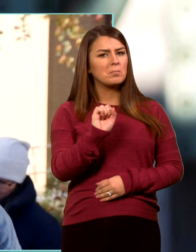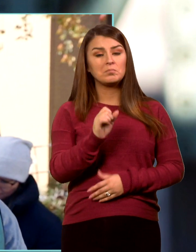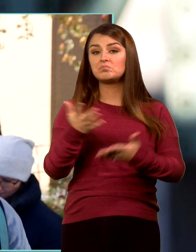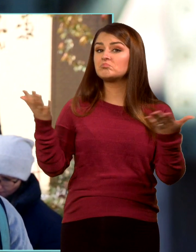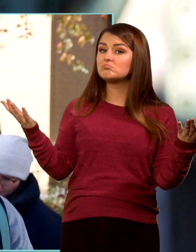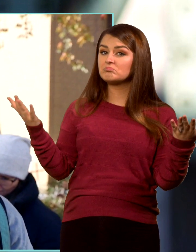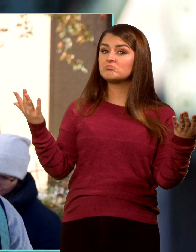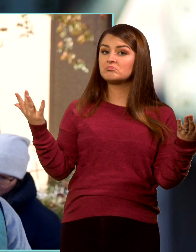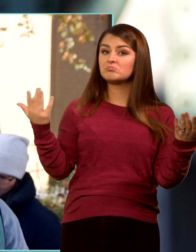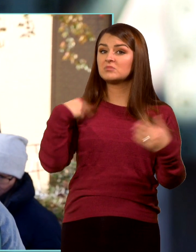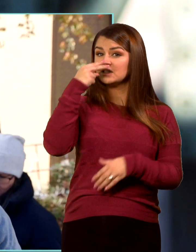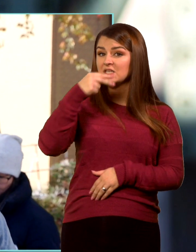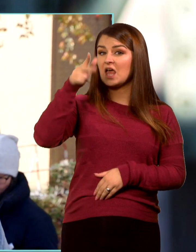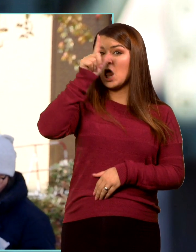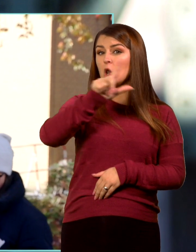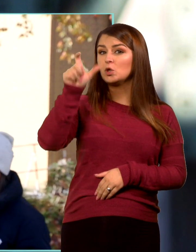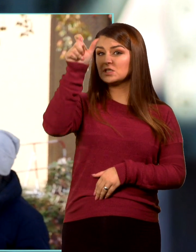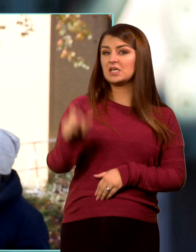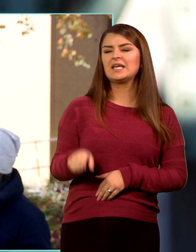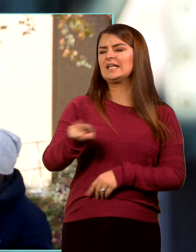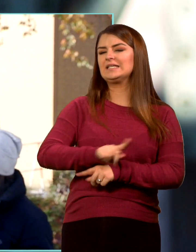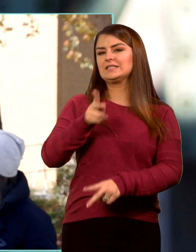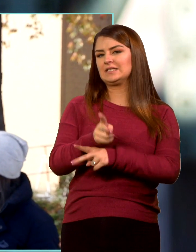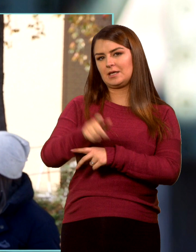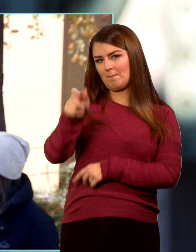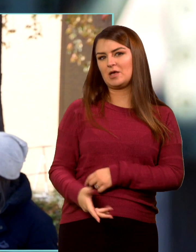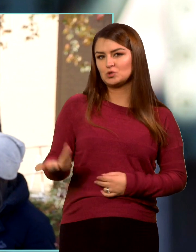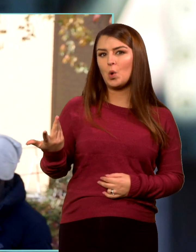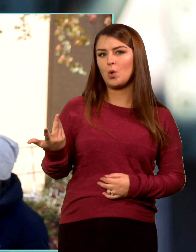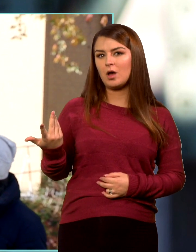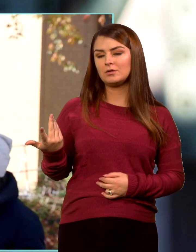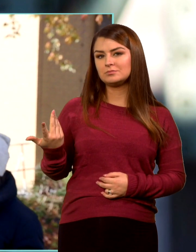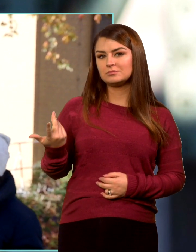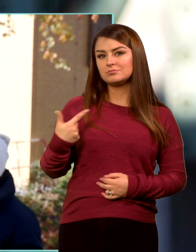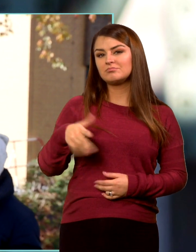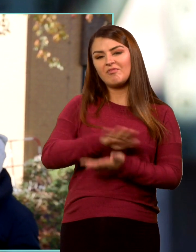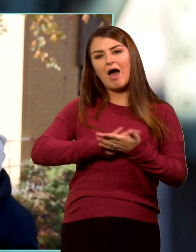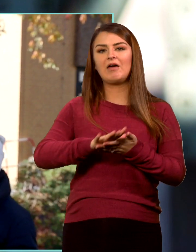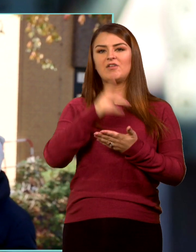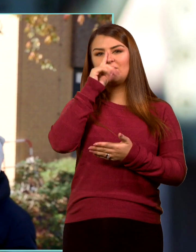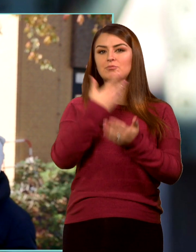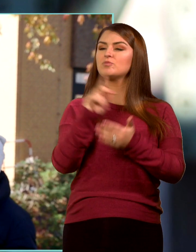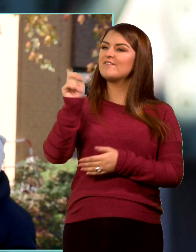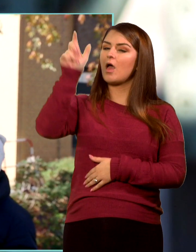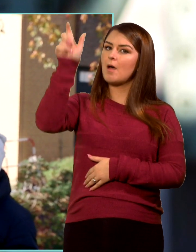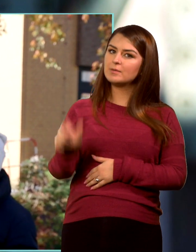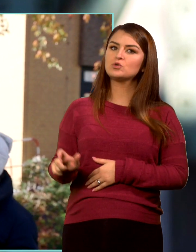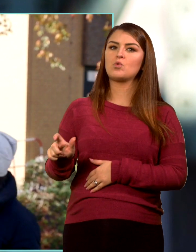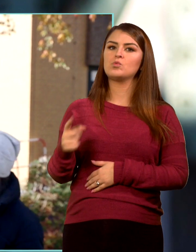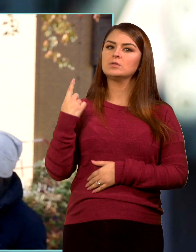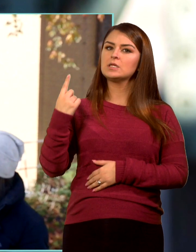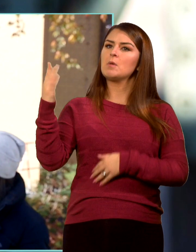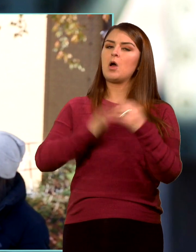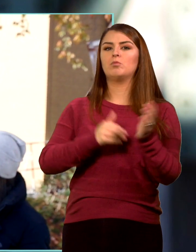ich glaube, also ich finde, Bernd Lucke ist jetzt nicht unbedingt die richtige Person dafür. Ich glaube, es wäre einfacher, wenn wir irgendwie jemanden hätten, jemanden